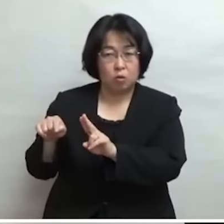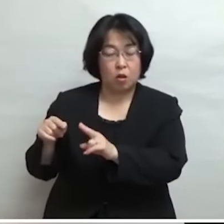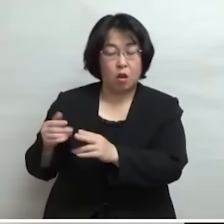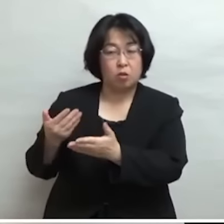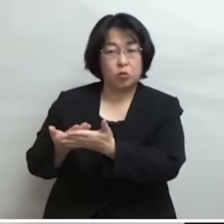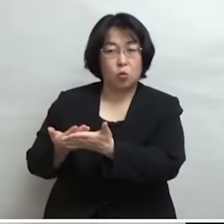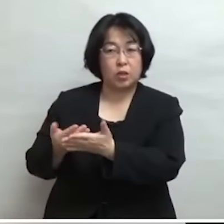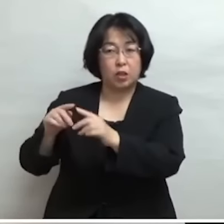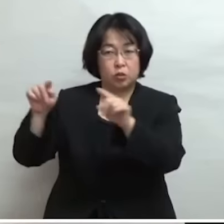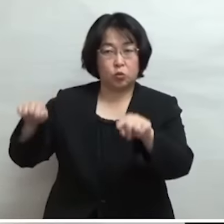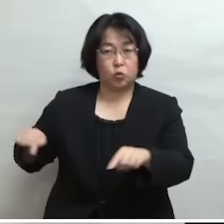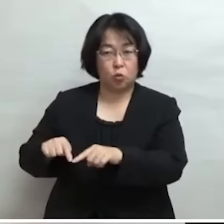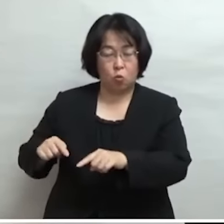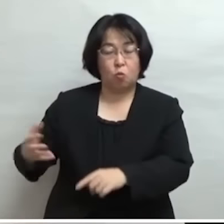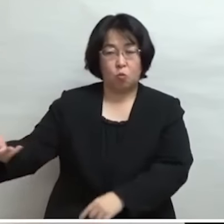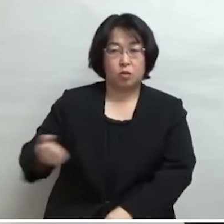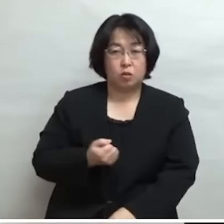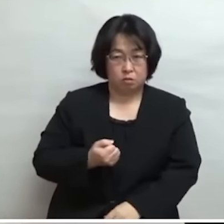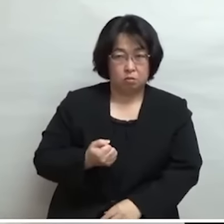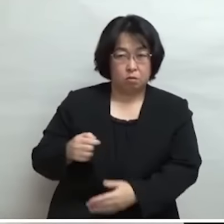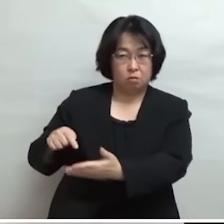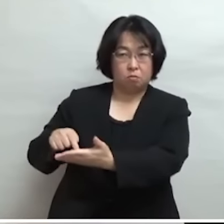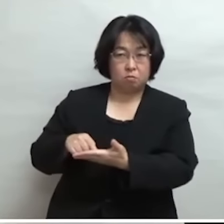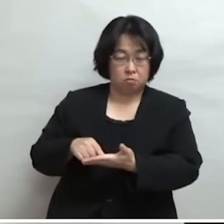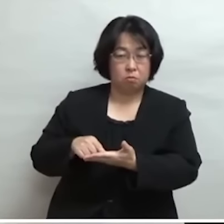持ってきたということで、